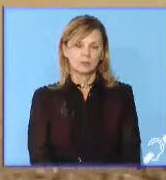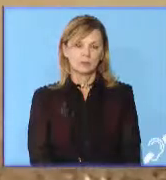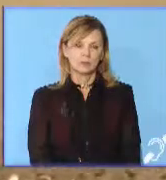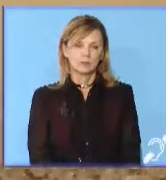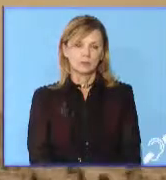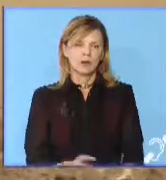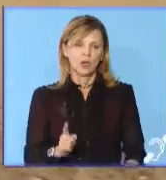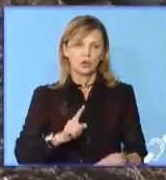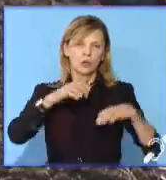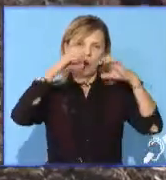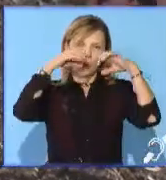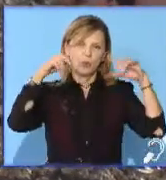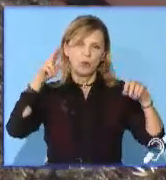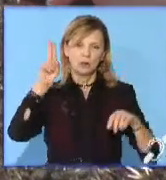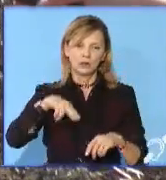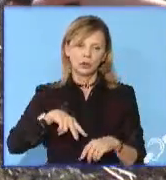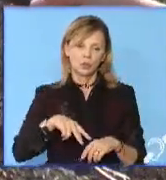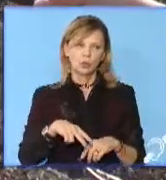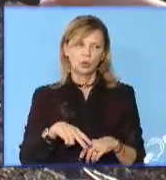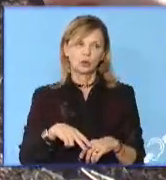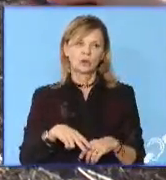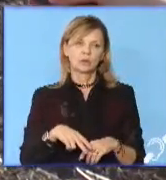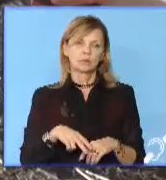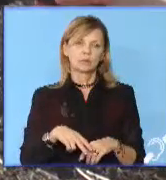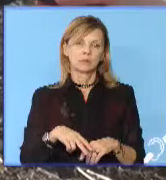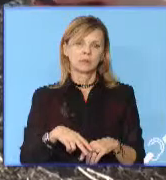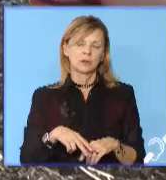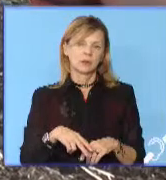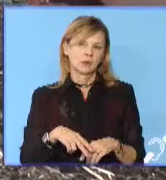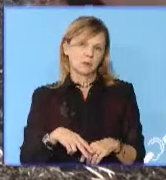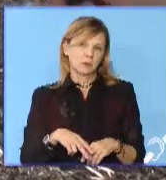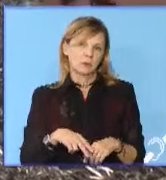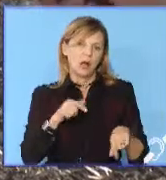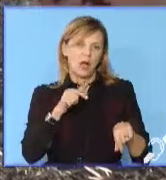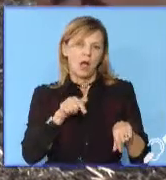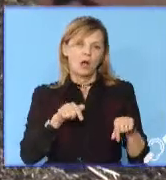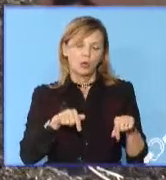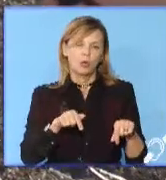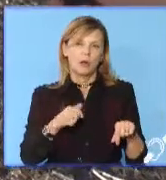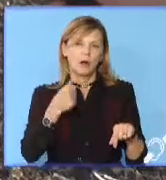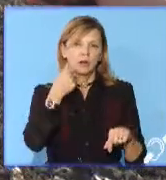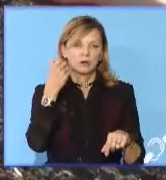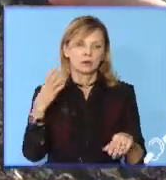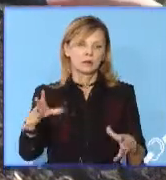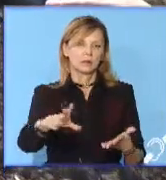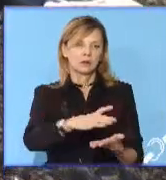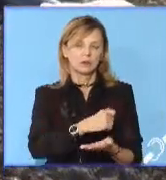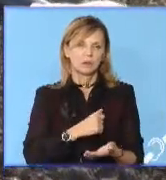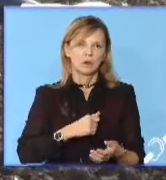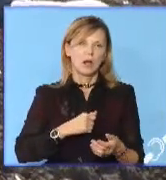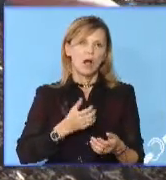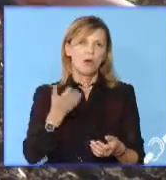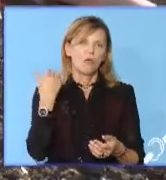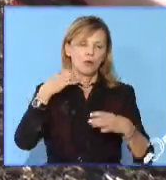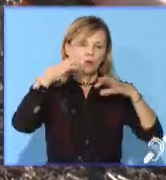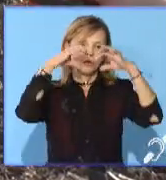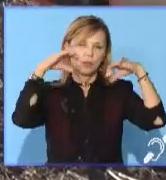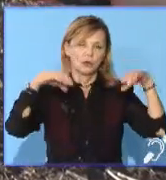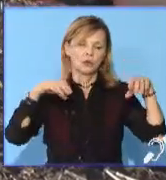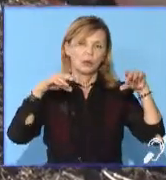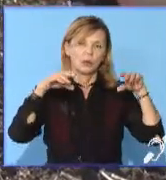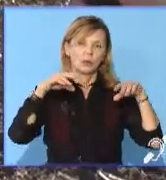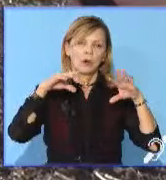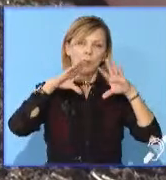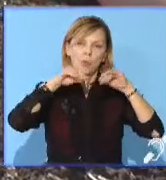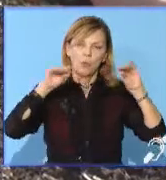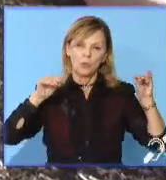A plouat de 2 luni de zile, în perioada recoltatului a fost precipitații multe, ne-au diminuat și calitatea produselor, de 2